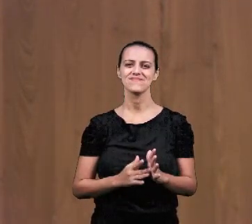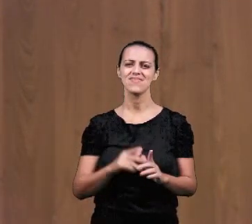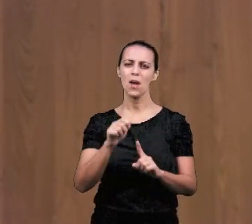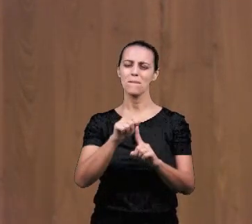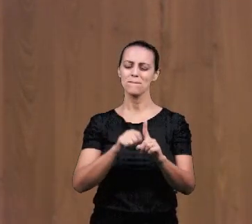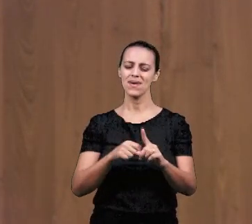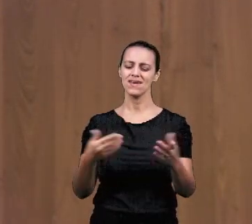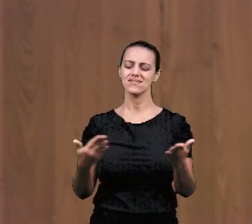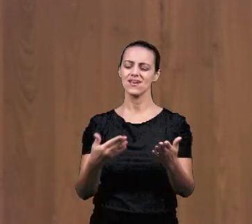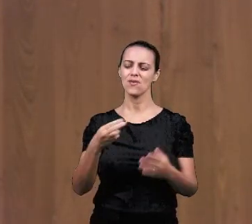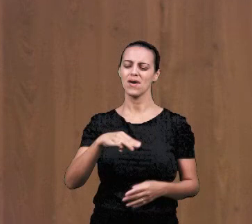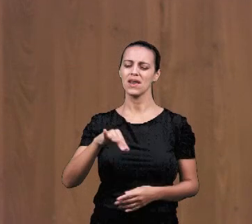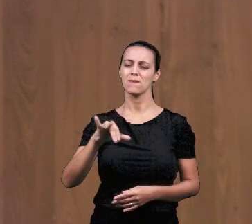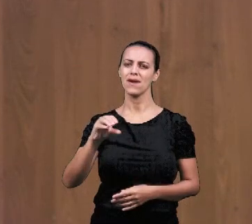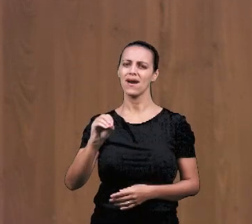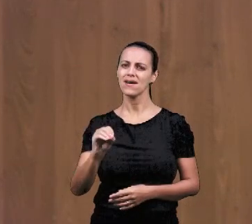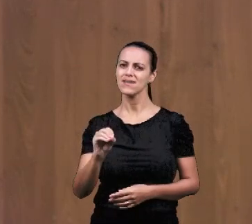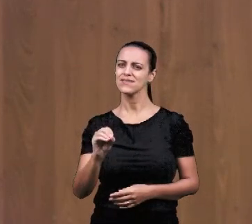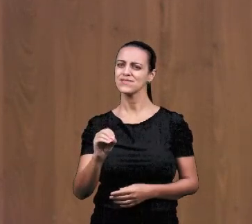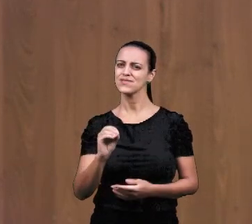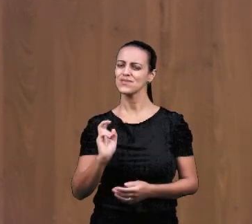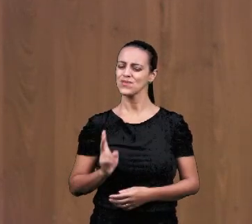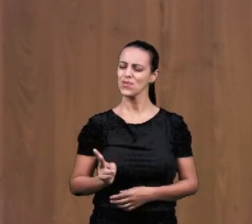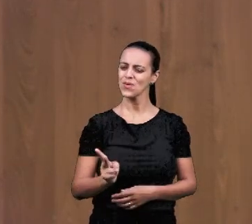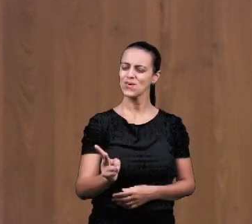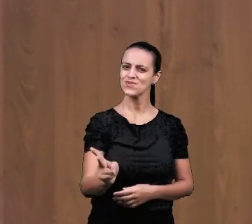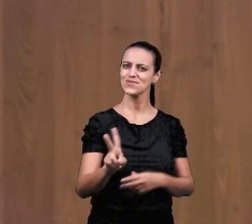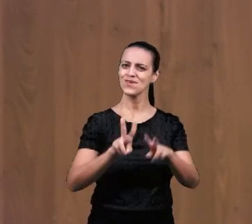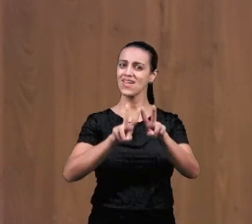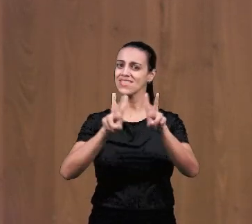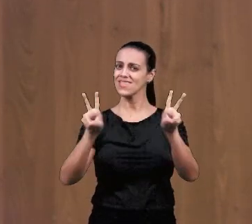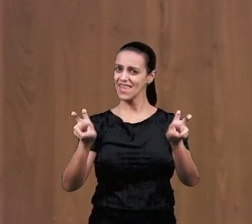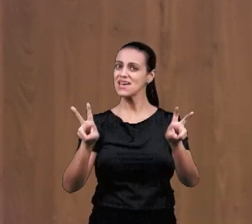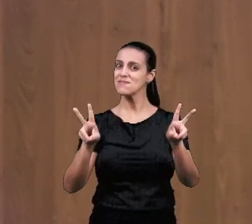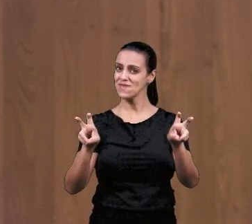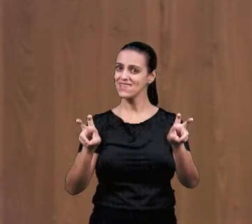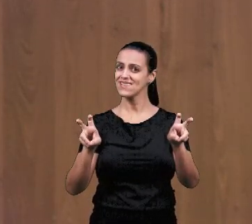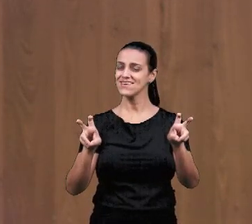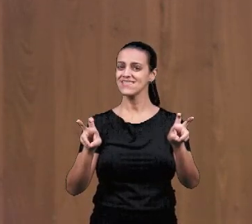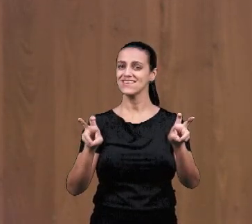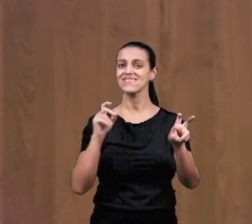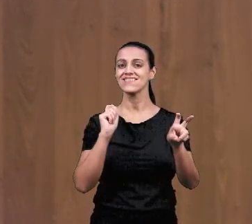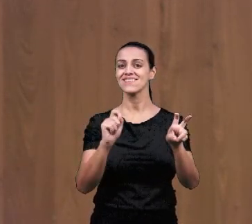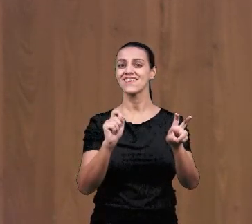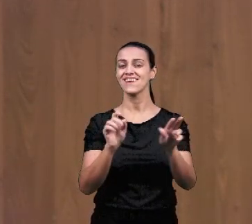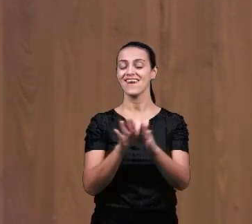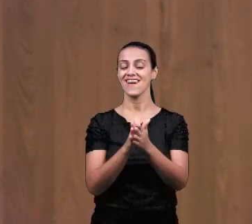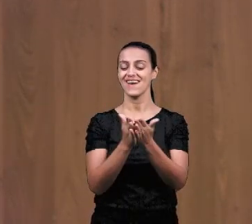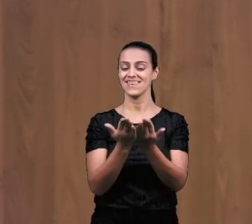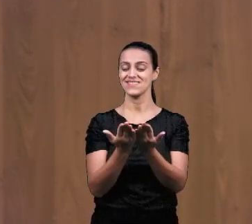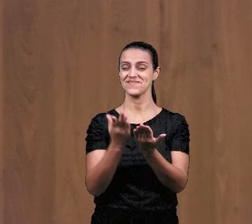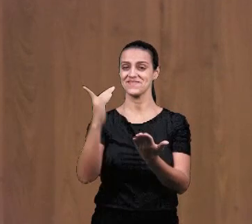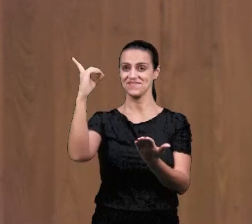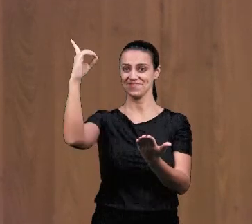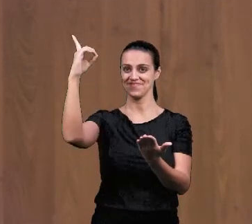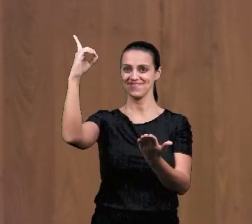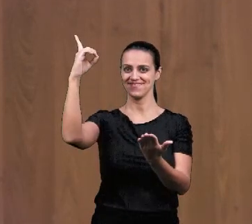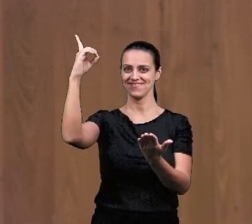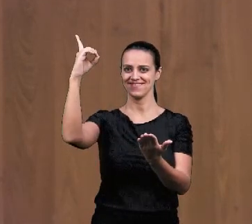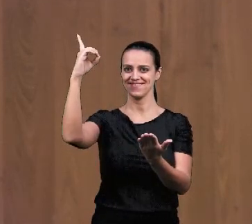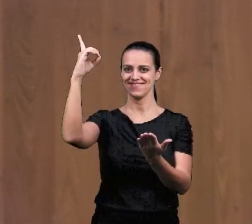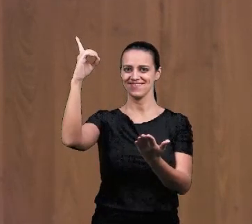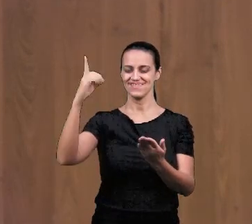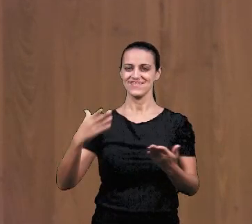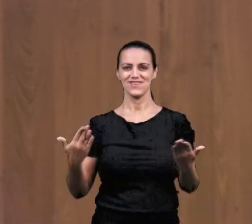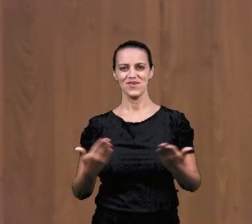Et ce mois de mai, nous allons continuer à la thématique du mois qui est la parole de Dieu. Et